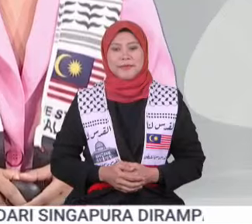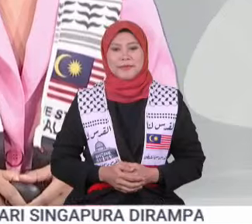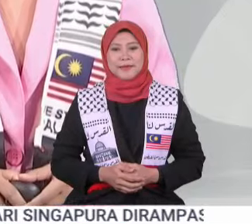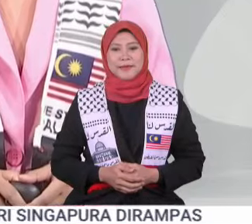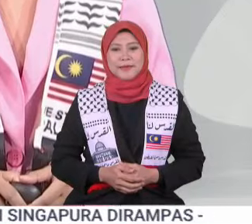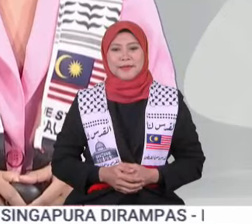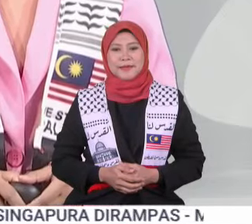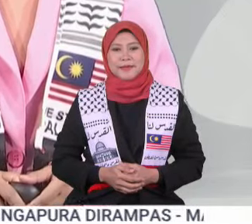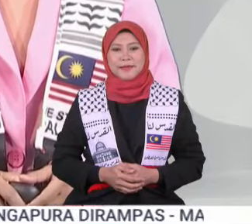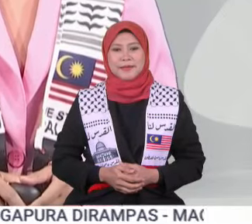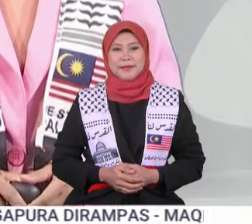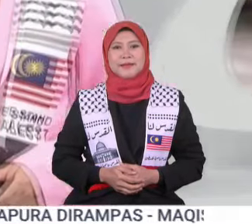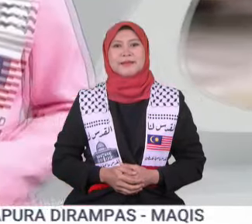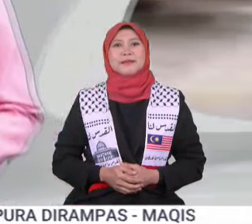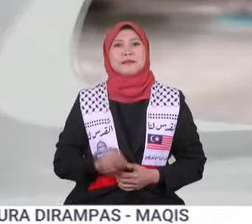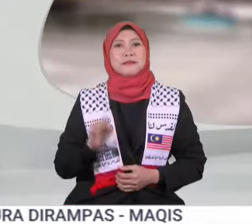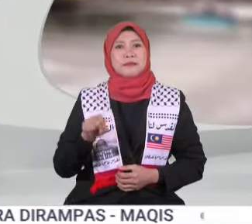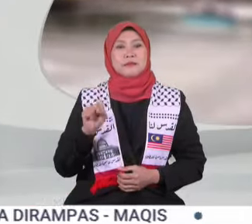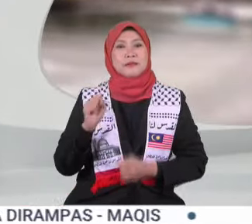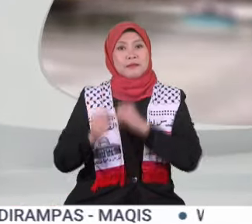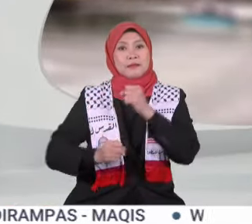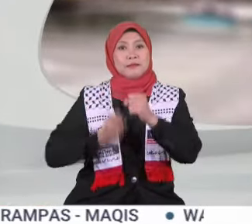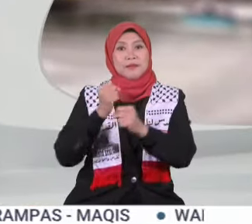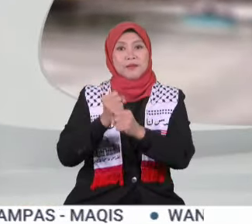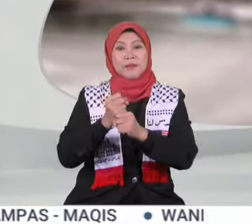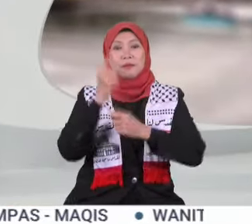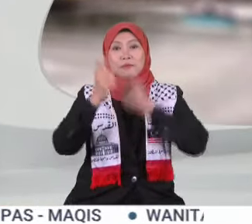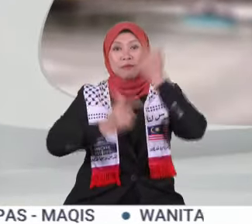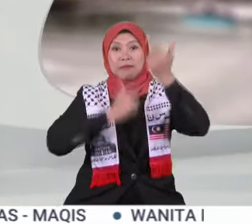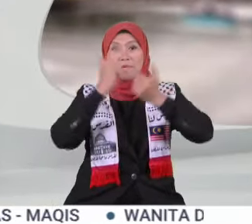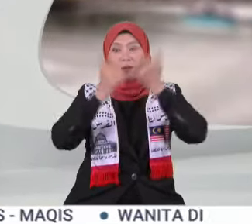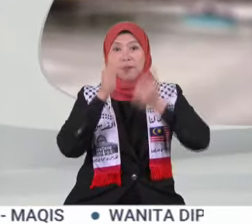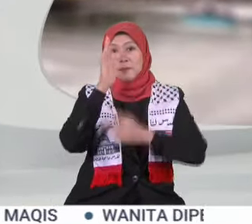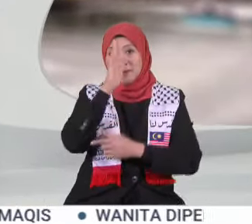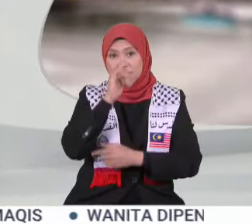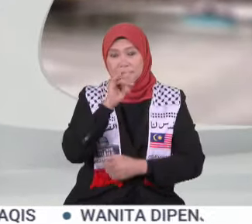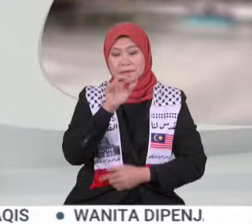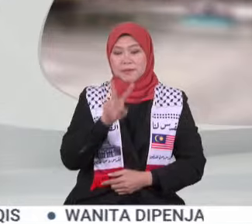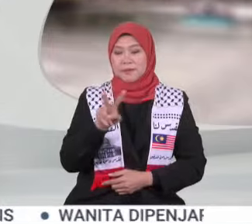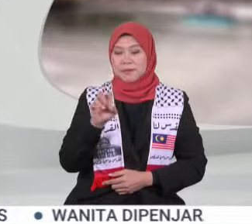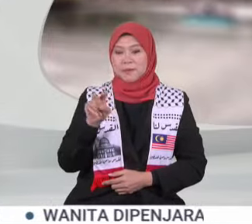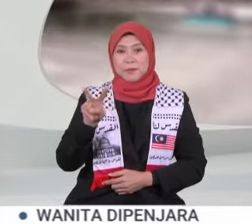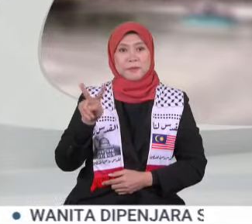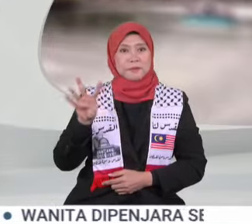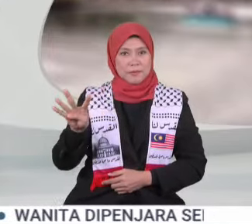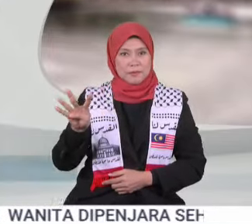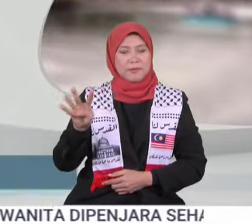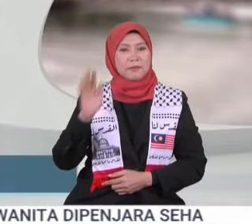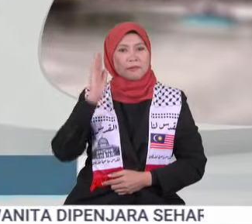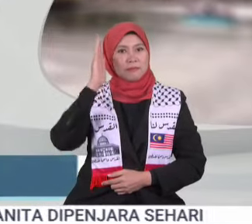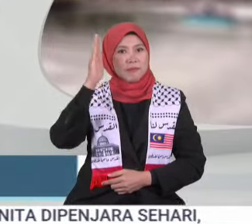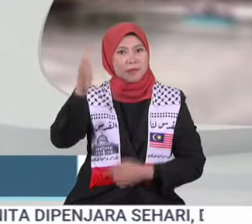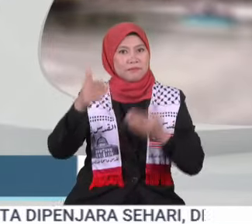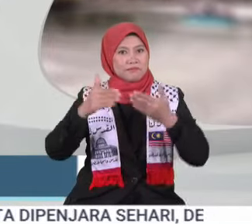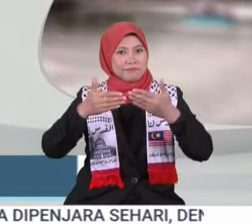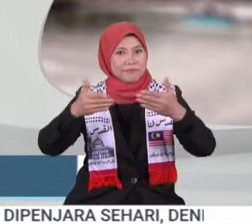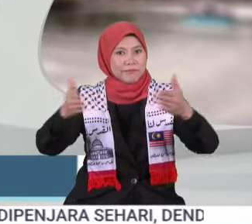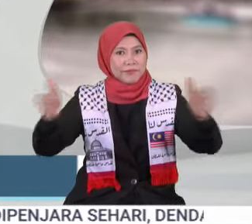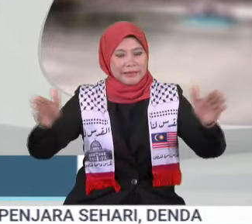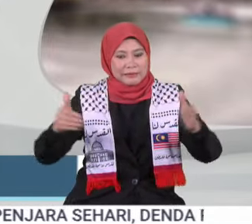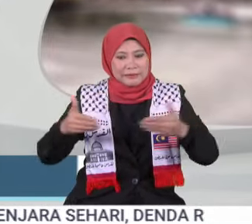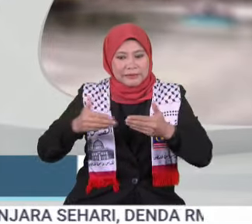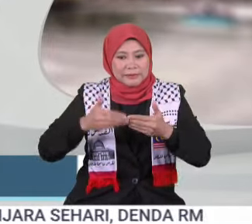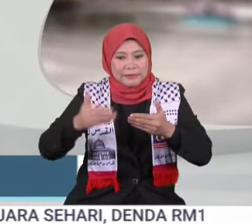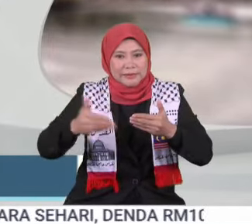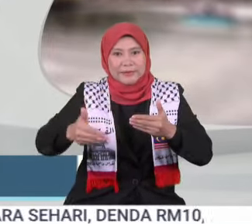silakan ya Zahira tahun melawat Melaka 2024 tmm 2024 yang bakal membuka tirai beberapa hari